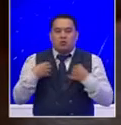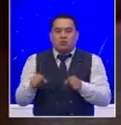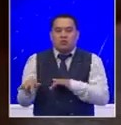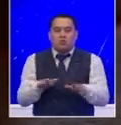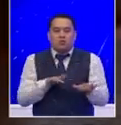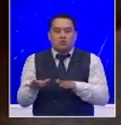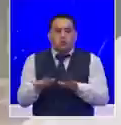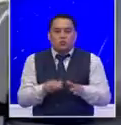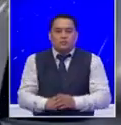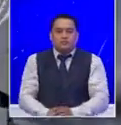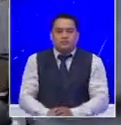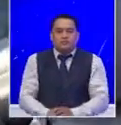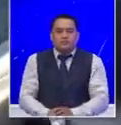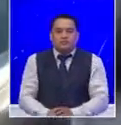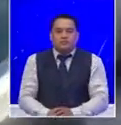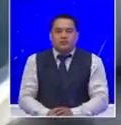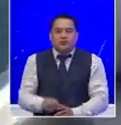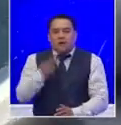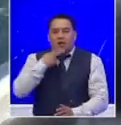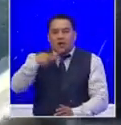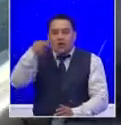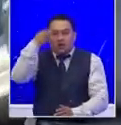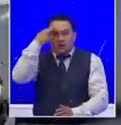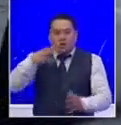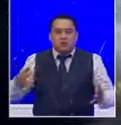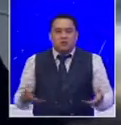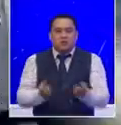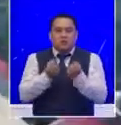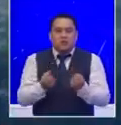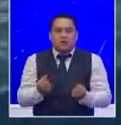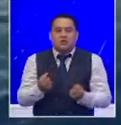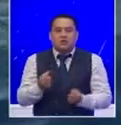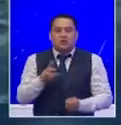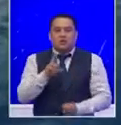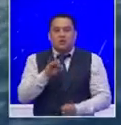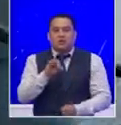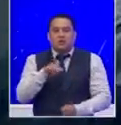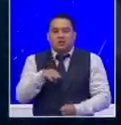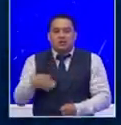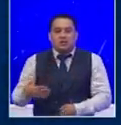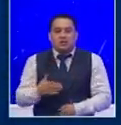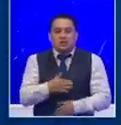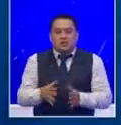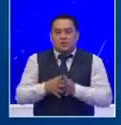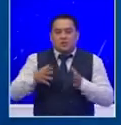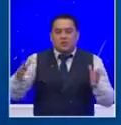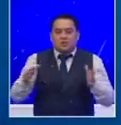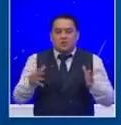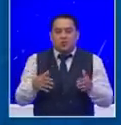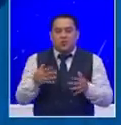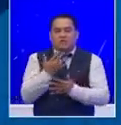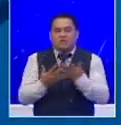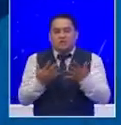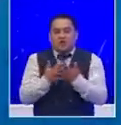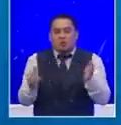процедур. В Италии береговая охрана спасла кита. Животное запуталось в рыбацких сетях недалеко от итальянского острова Липари. Они